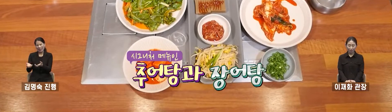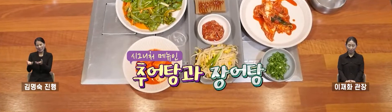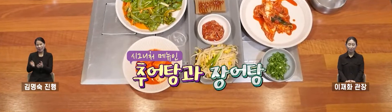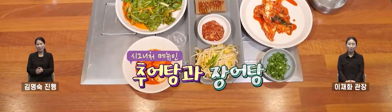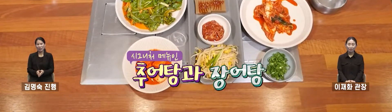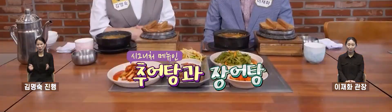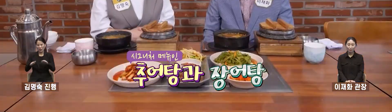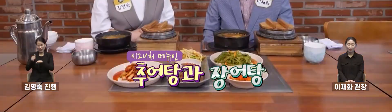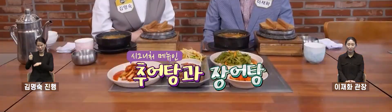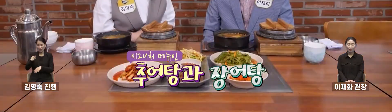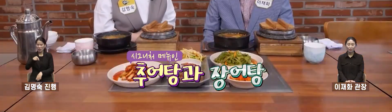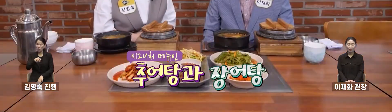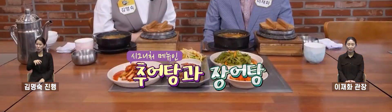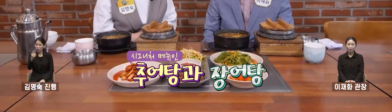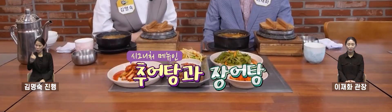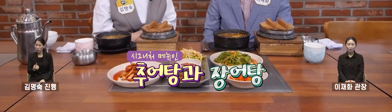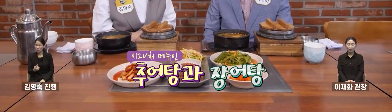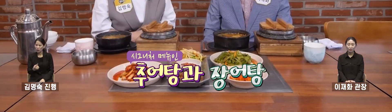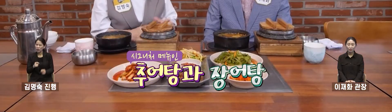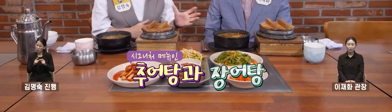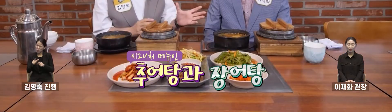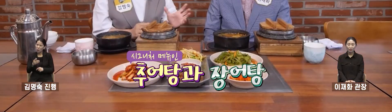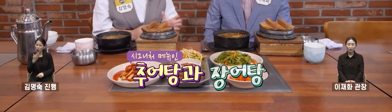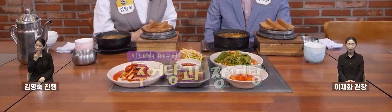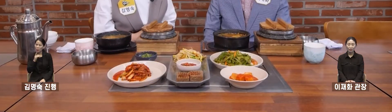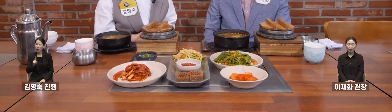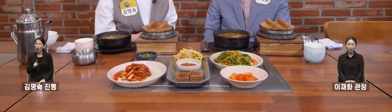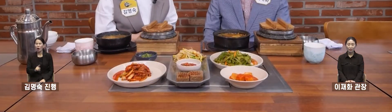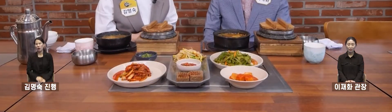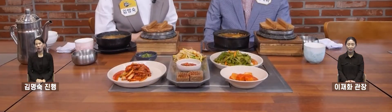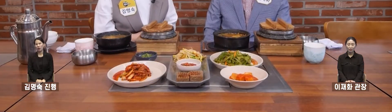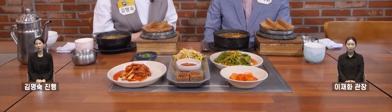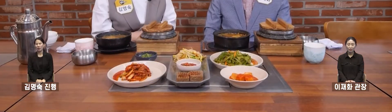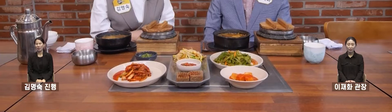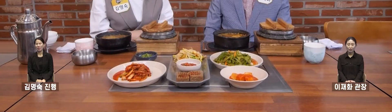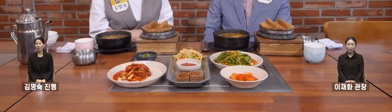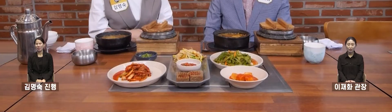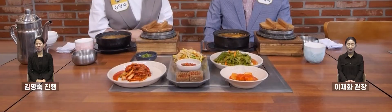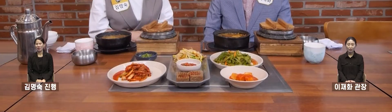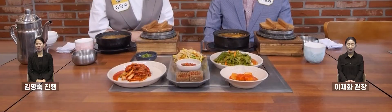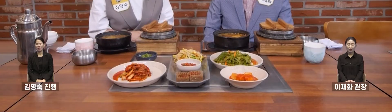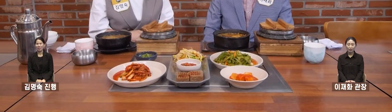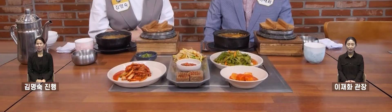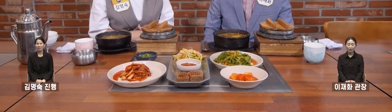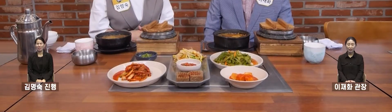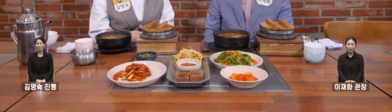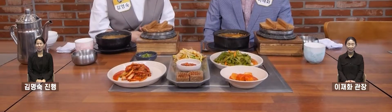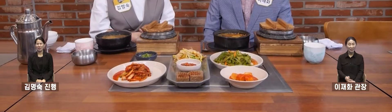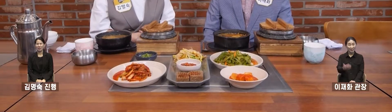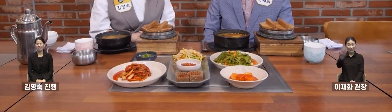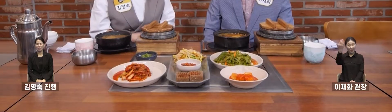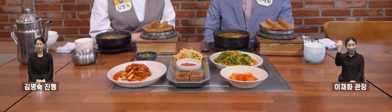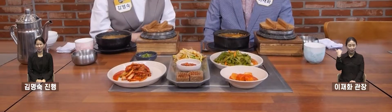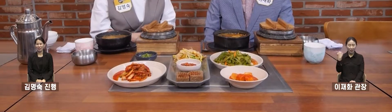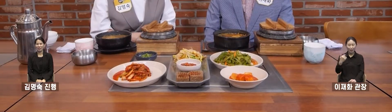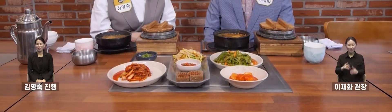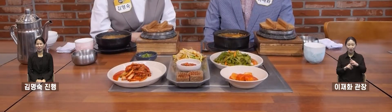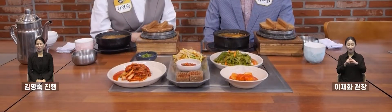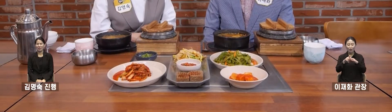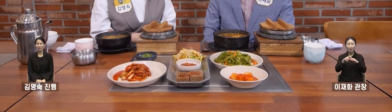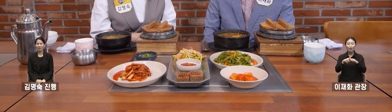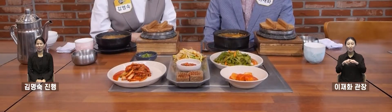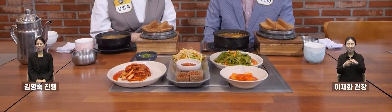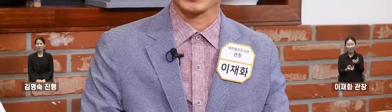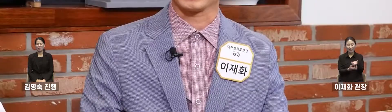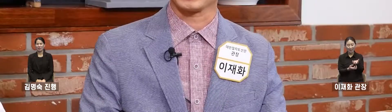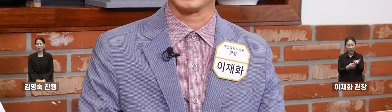예. 관장님은 이곳에 오시면 주로 예. 무슨 탕을 잘 드시나요? 그 옛날에는 추어탕을 주로